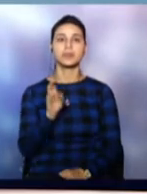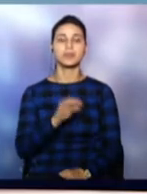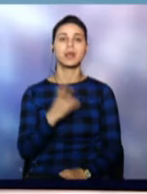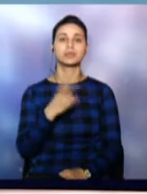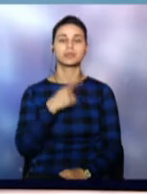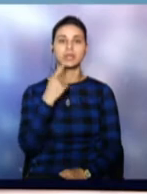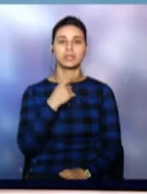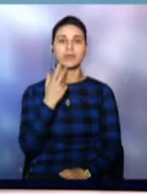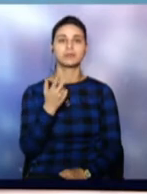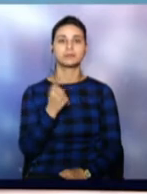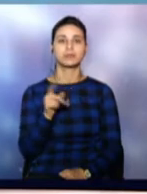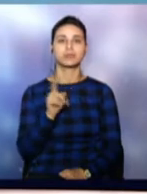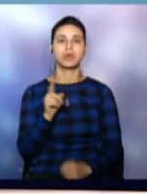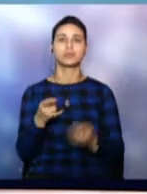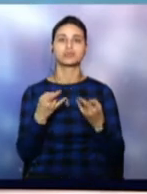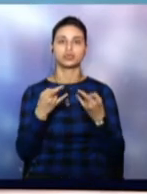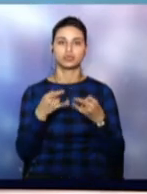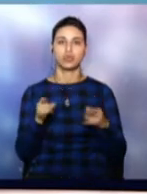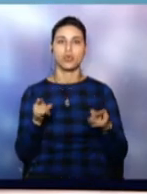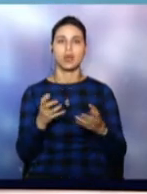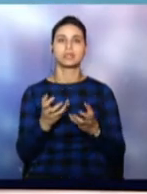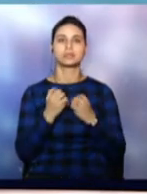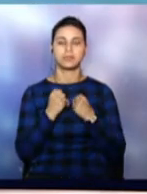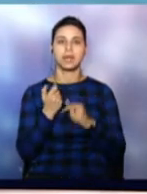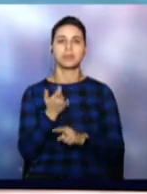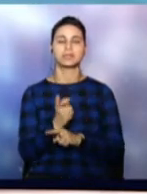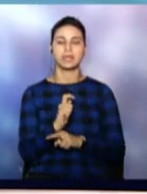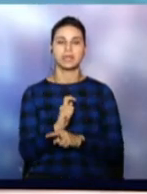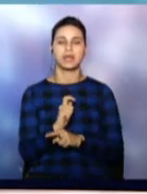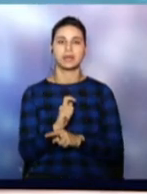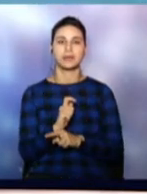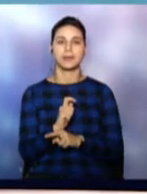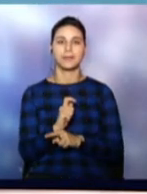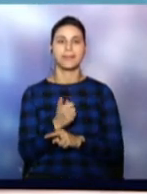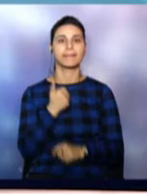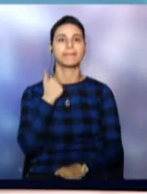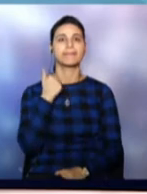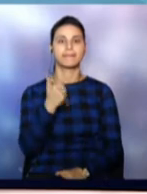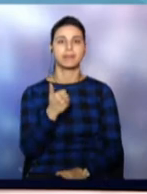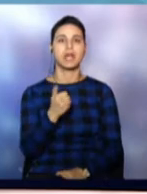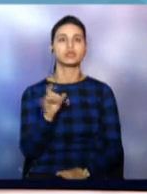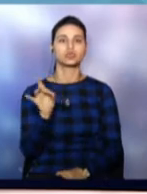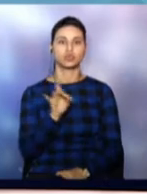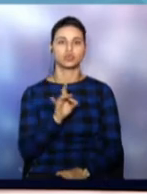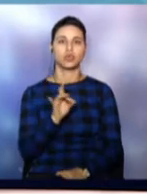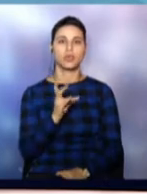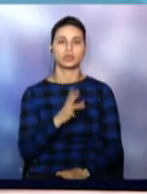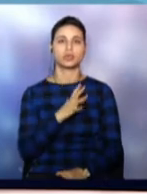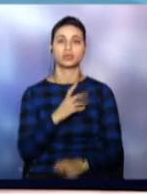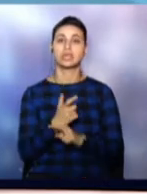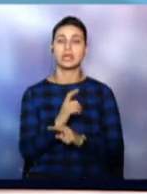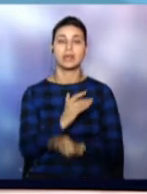რა თქმა უნდა, ცალსახად, რომ შოკოლადის მიღებას ძალიან კარგი მოძომვა სჭირდება, ვინაიდან შოკოლადის